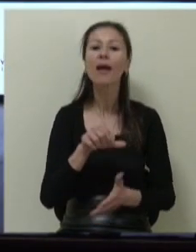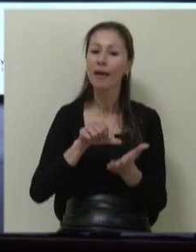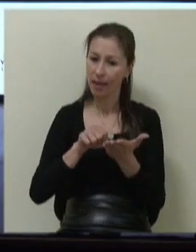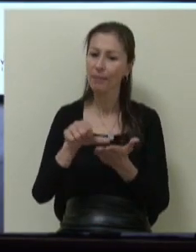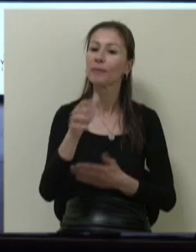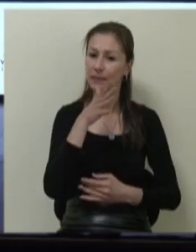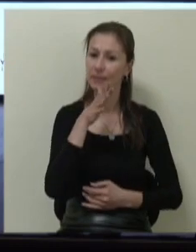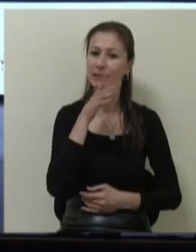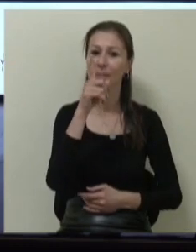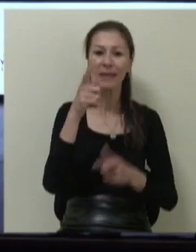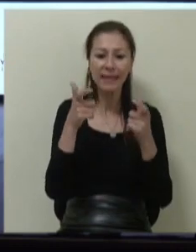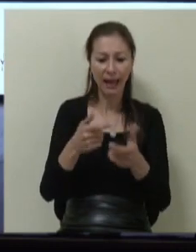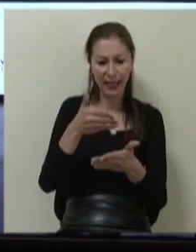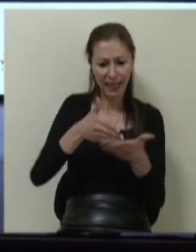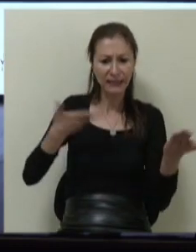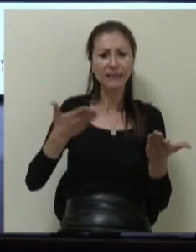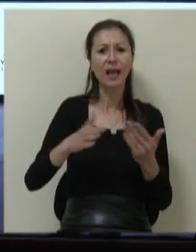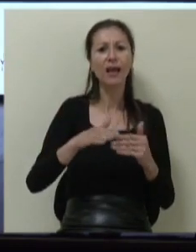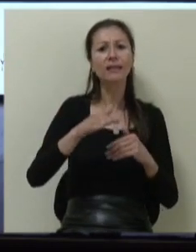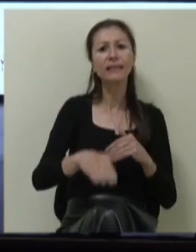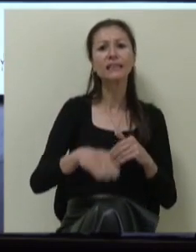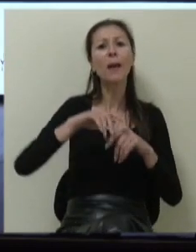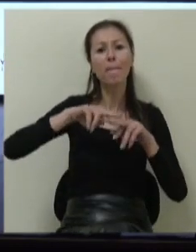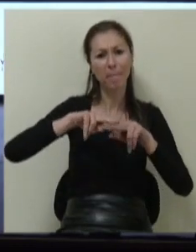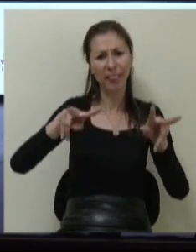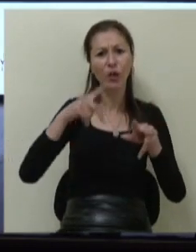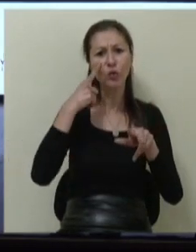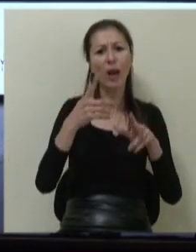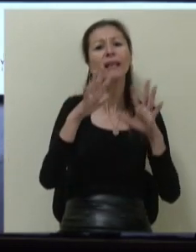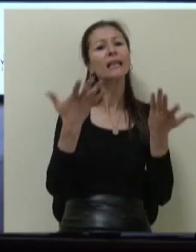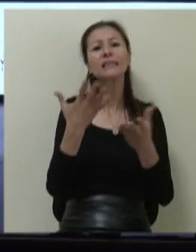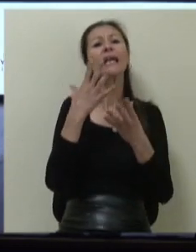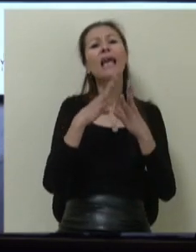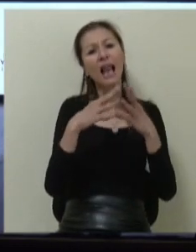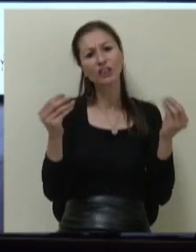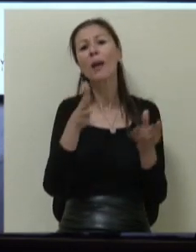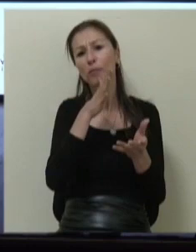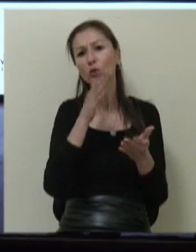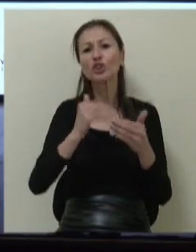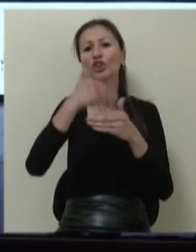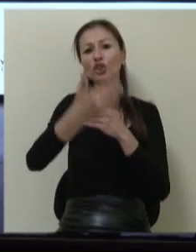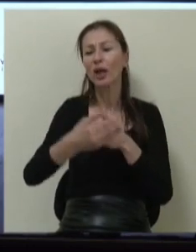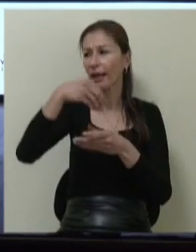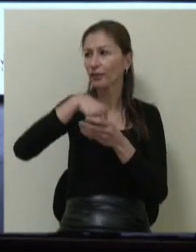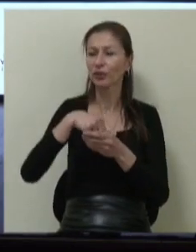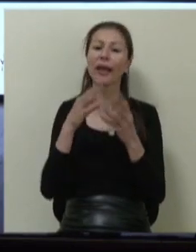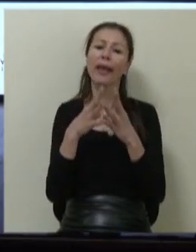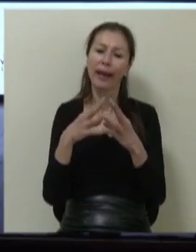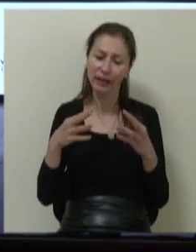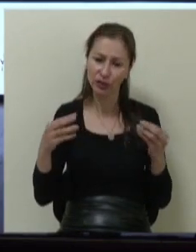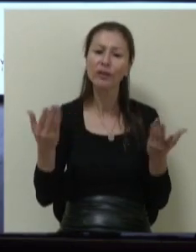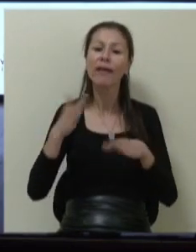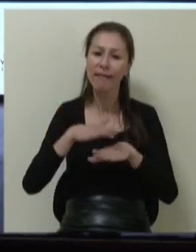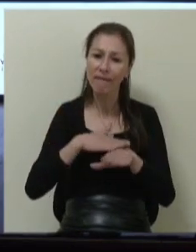hepimiz biliriz. Bir yerimiz kesildiğinde, dizimiz parçalandığında yaramızın nasıl iyileştiğini biliyor. Dışarıdan içeri iyileşir. Yavaş